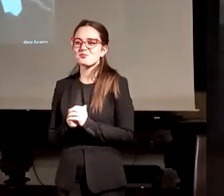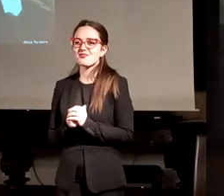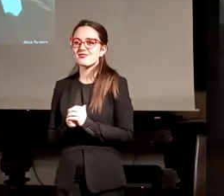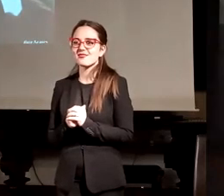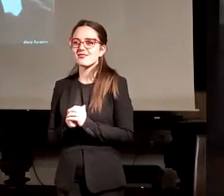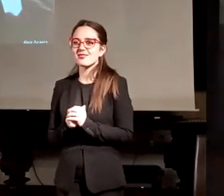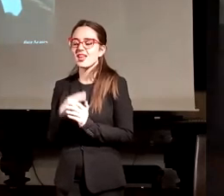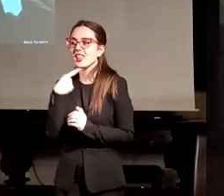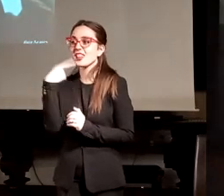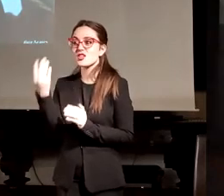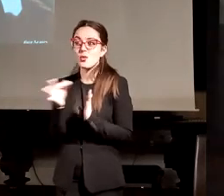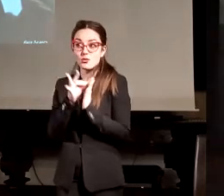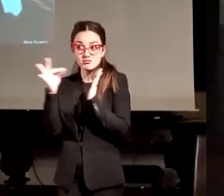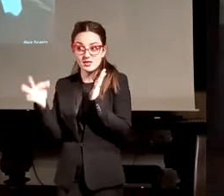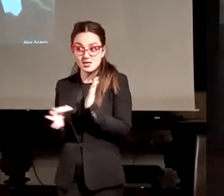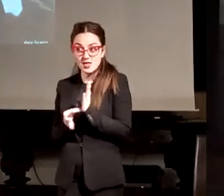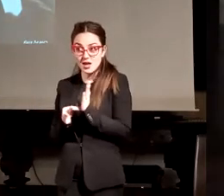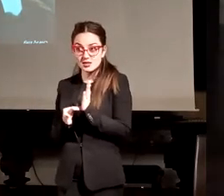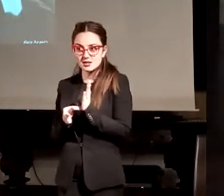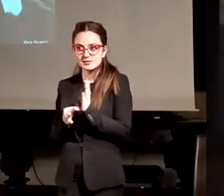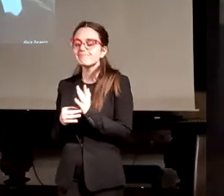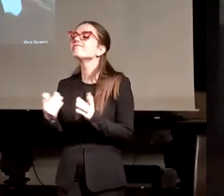vediamo qualche dato